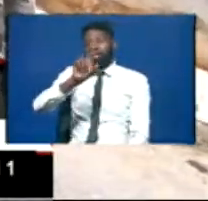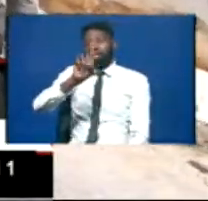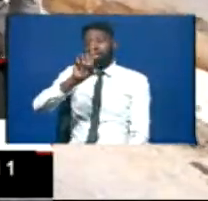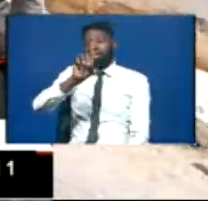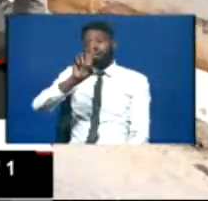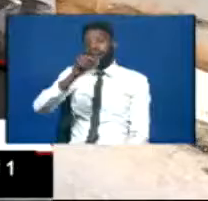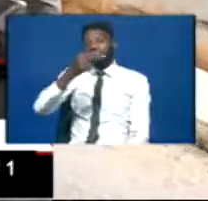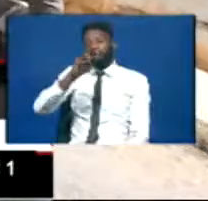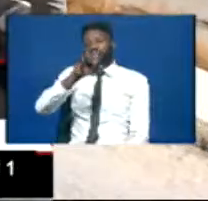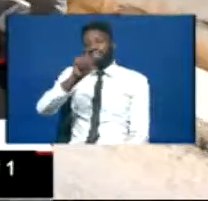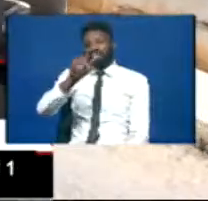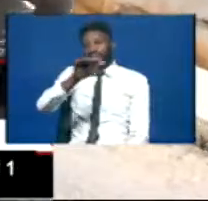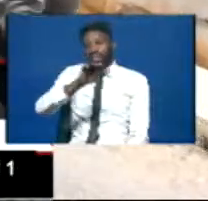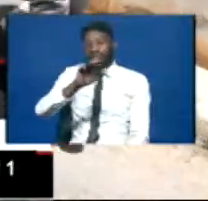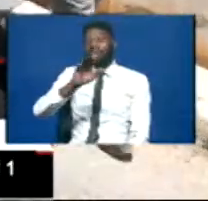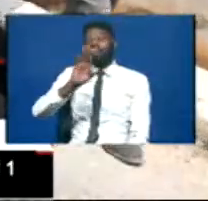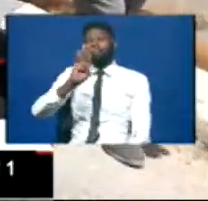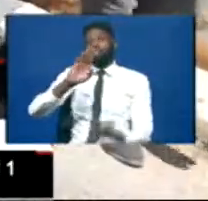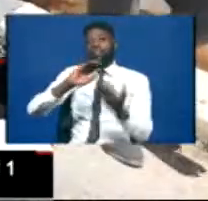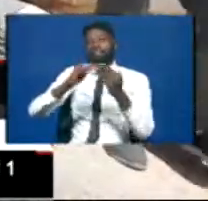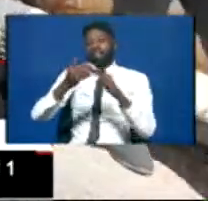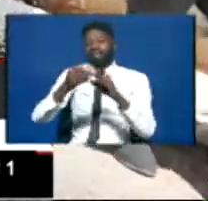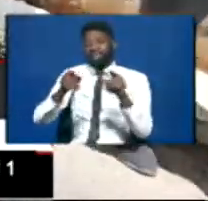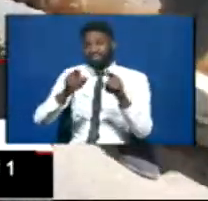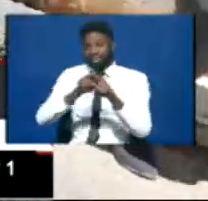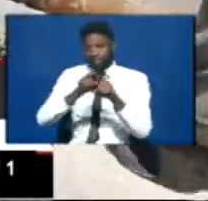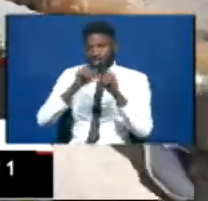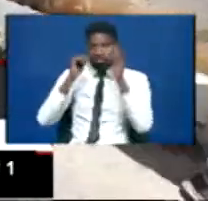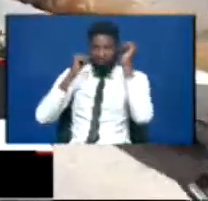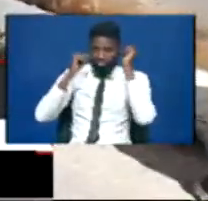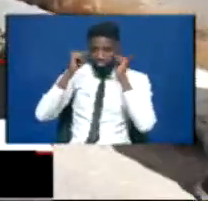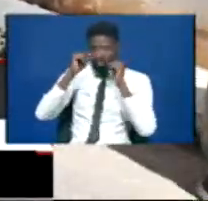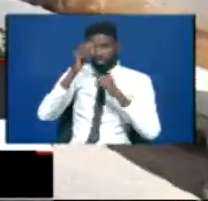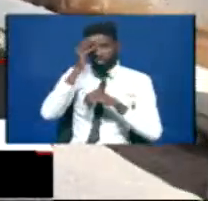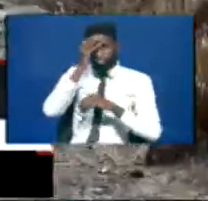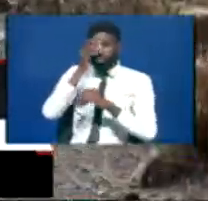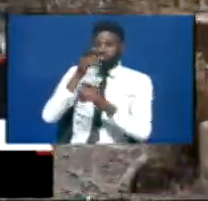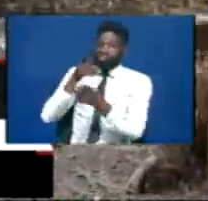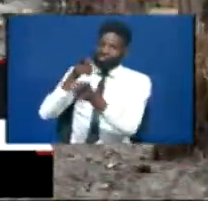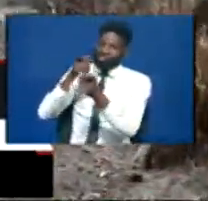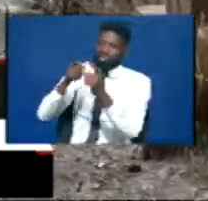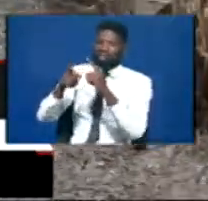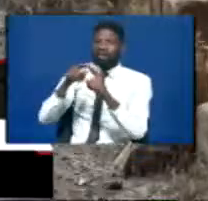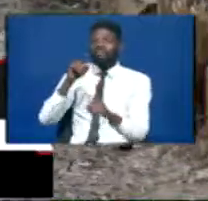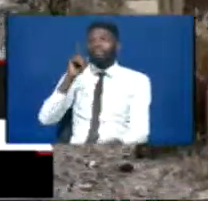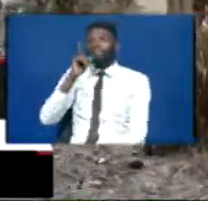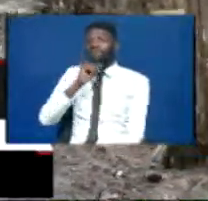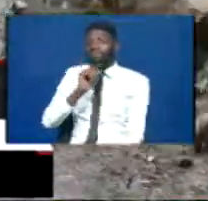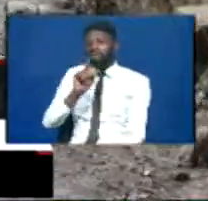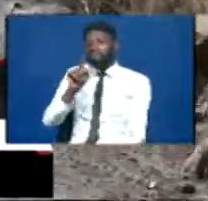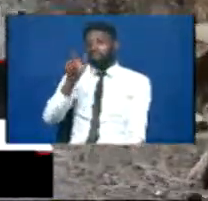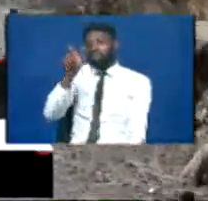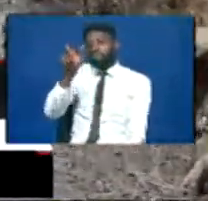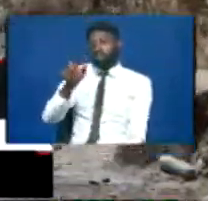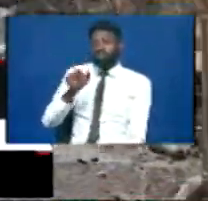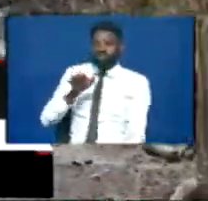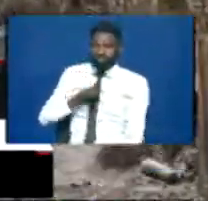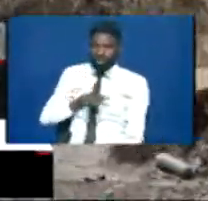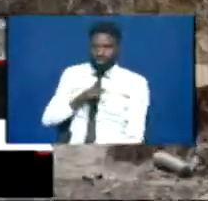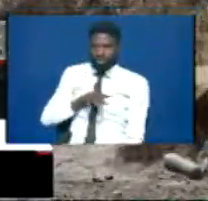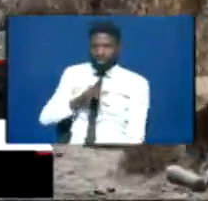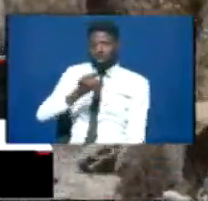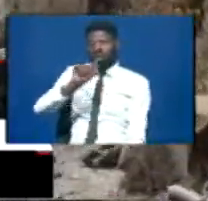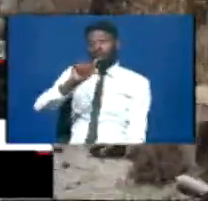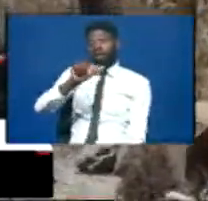Bethlehem. Vile vile vikosi hivyo vilimuua mwanamke mmoja kwenye lango la kambi ya wakimbizi ya Al-Arub viungani